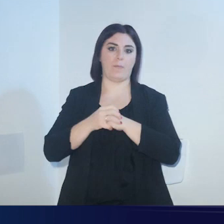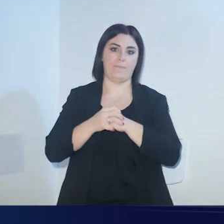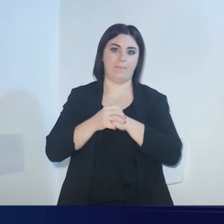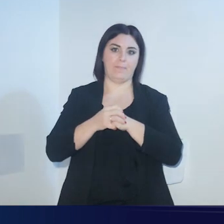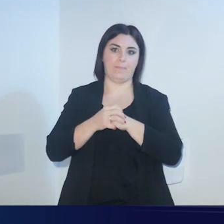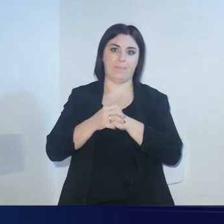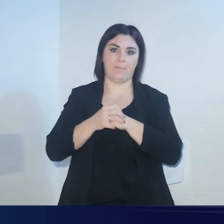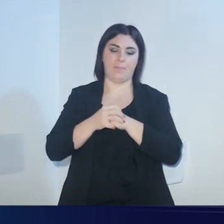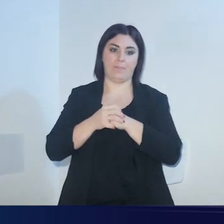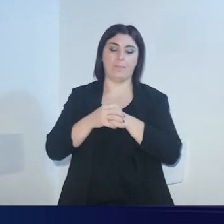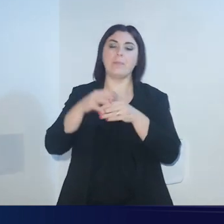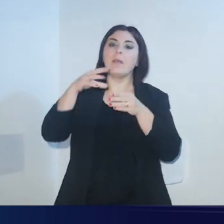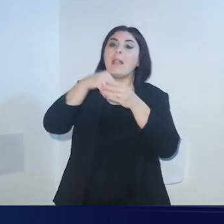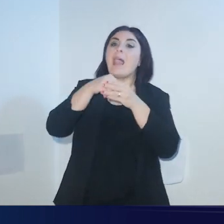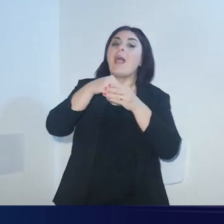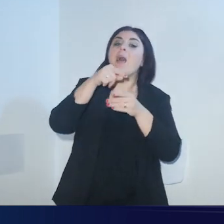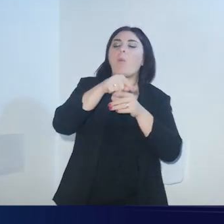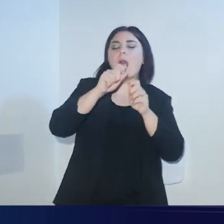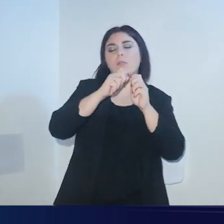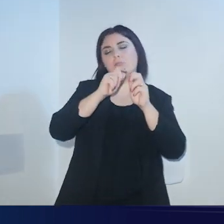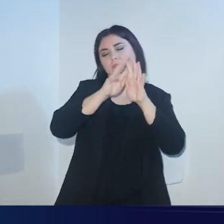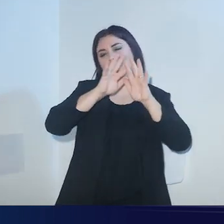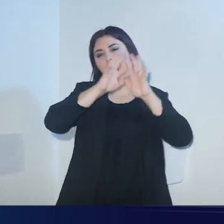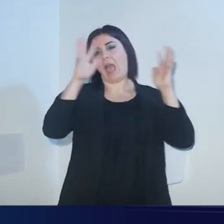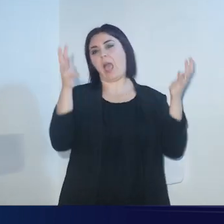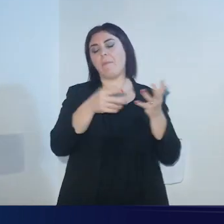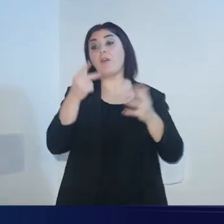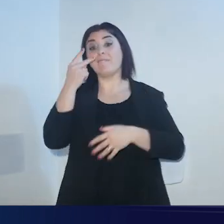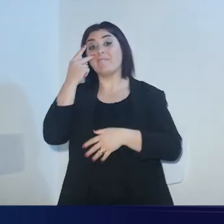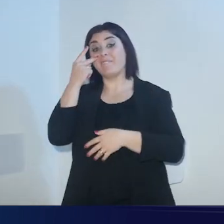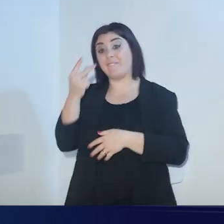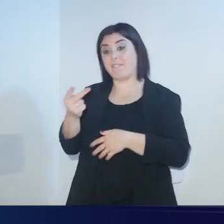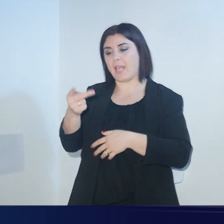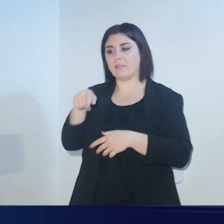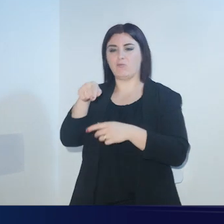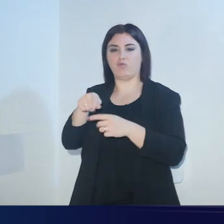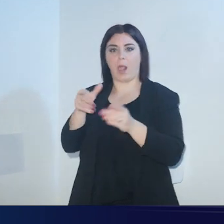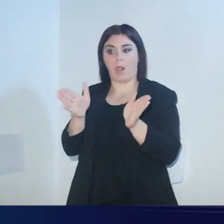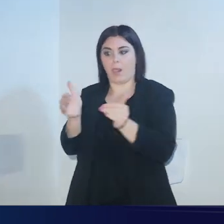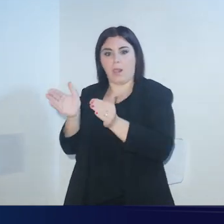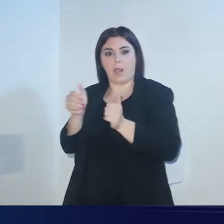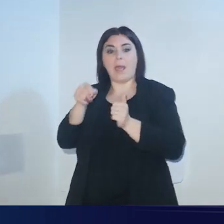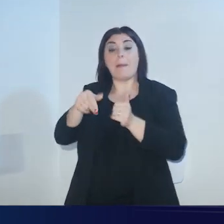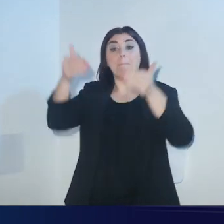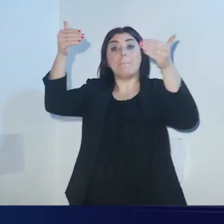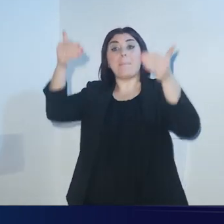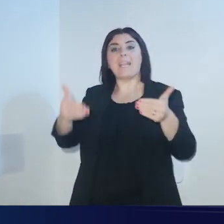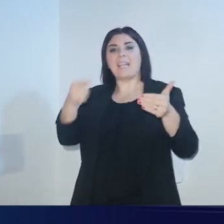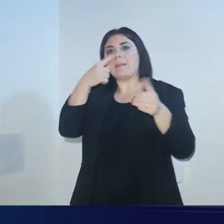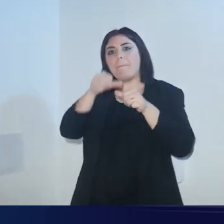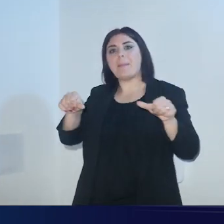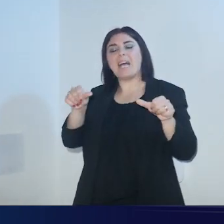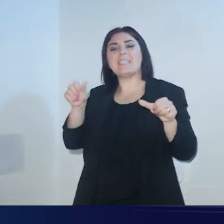potete vedere, questo è un ambito molto ampio e come potete vedere da questi campioni, i pannelli a base